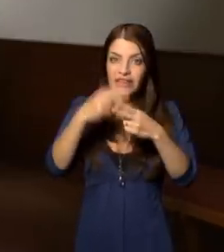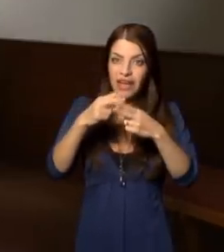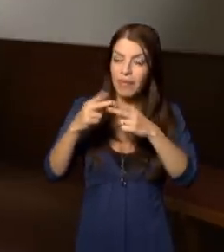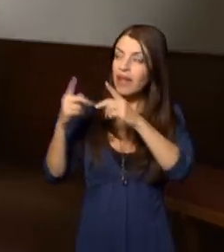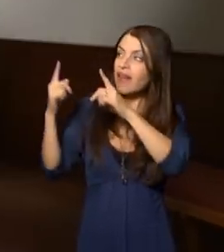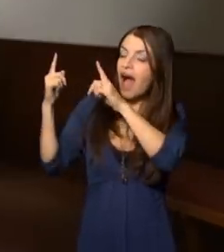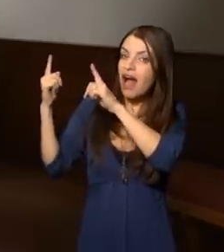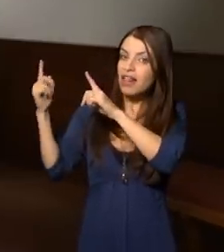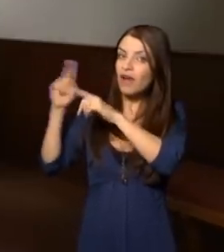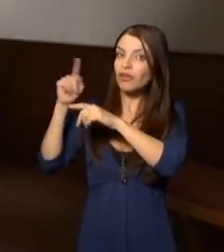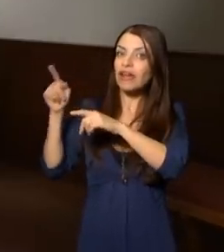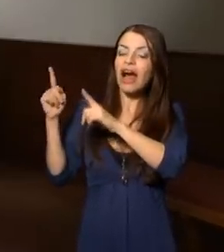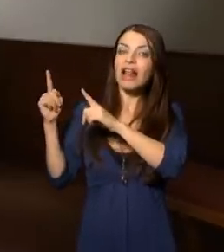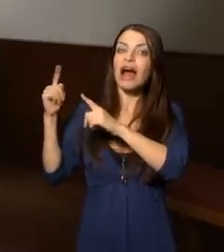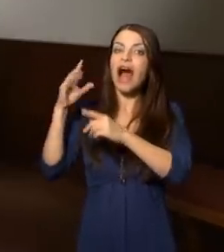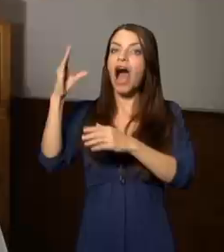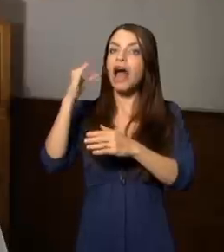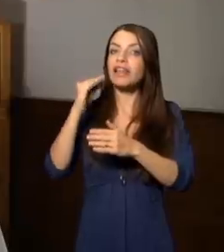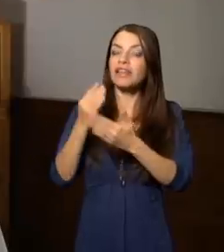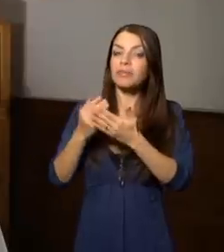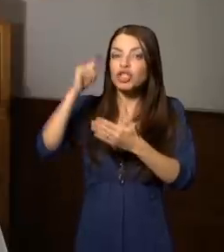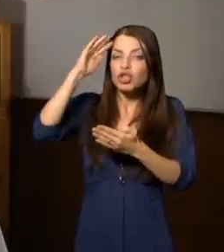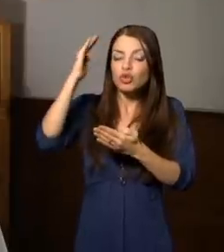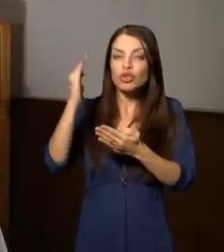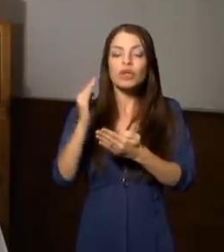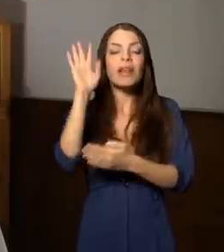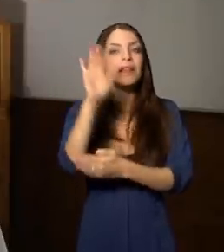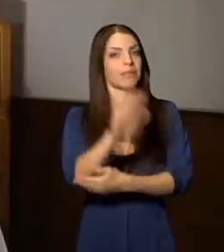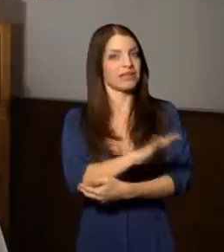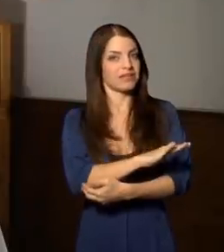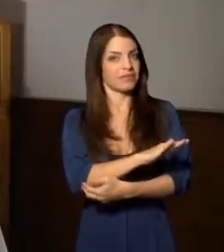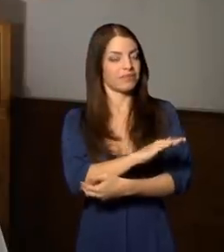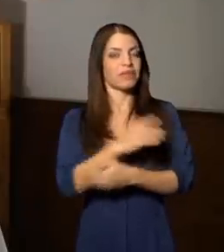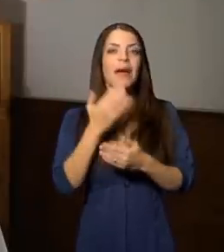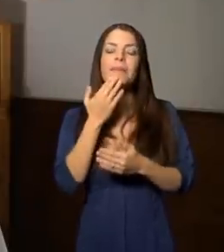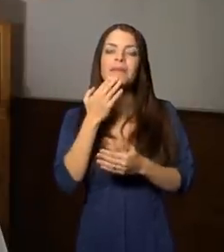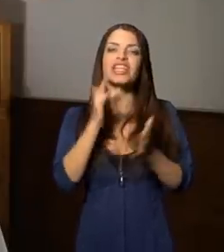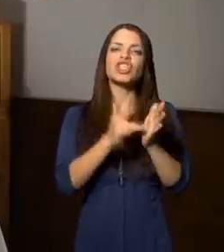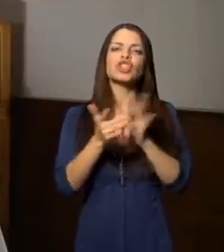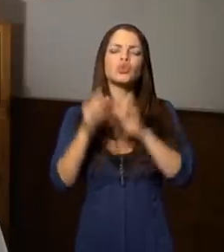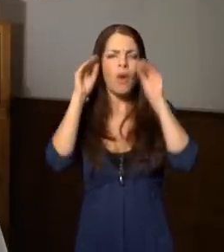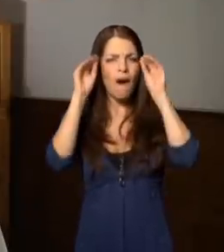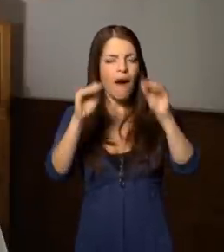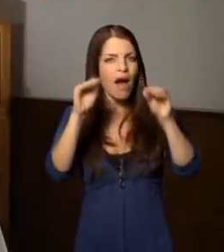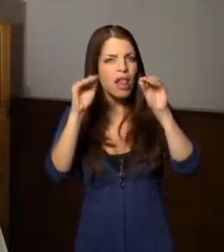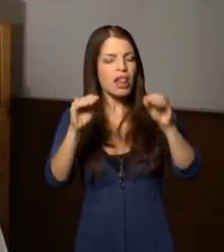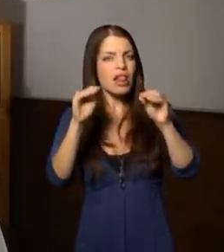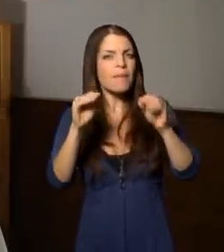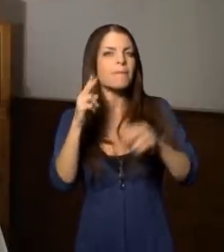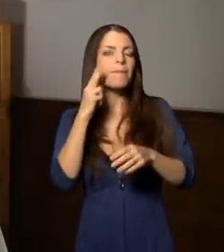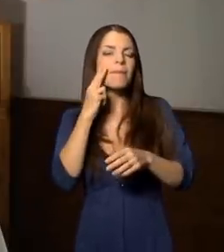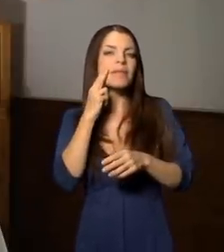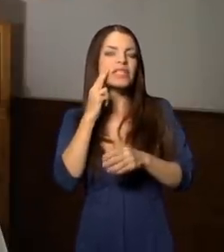fdalu fideħ biex iħarsu. Meta għallem lid-dixxipli tiegħu it-talba tal-missierna,